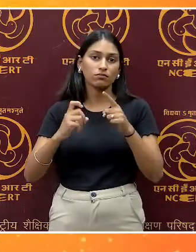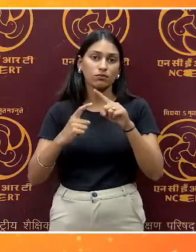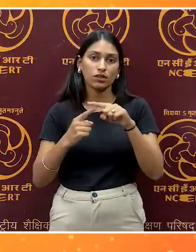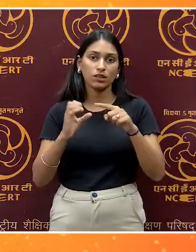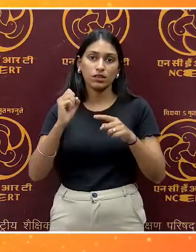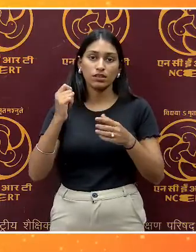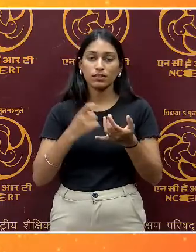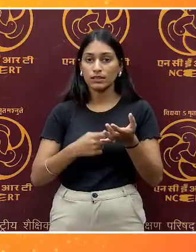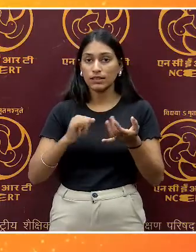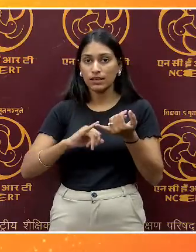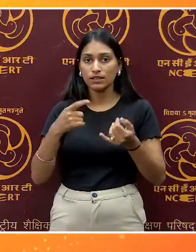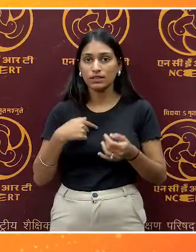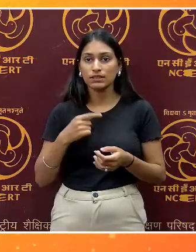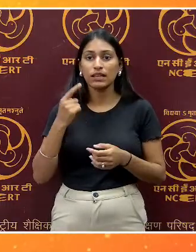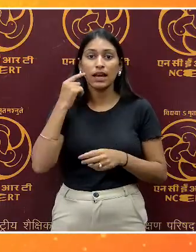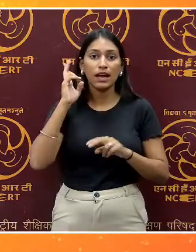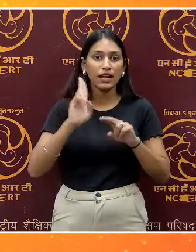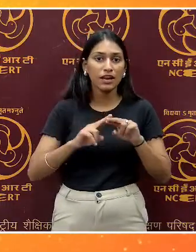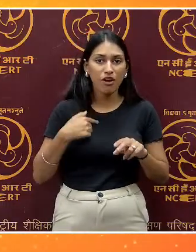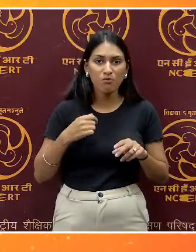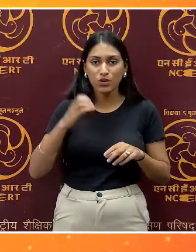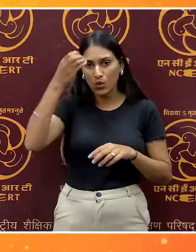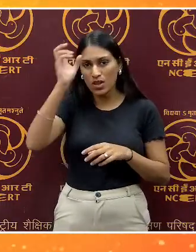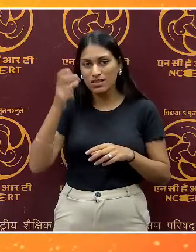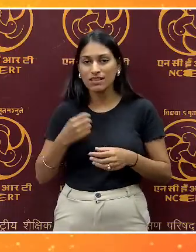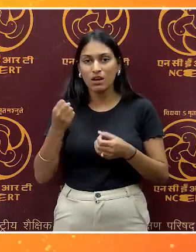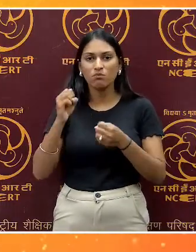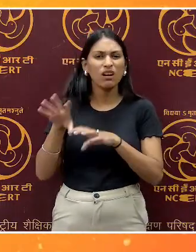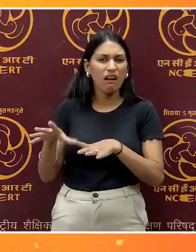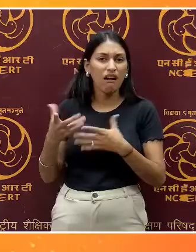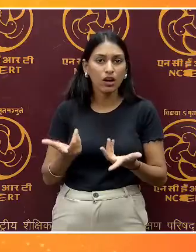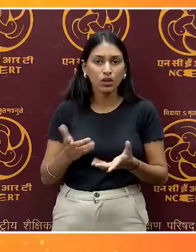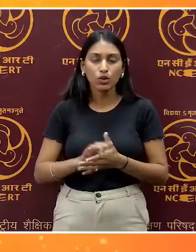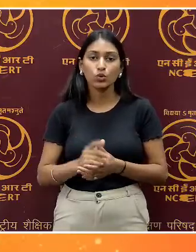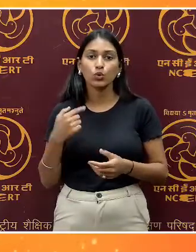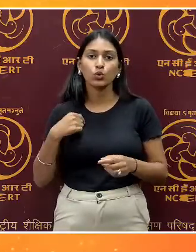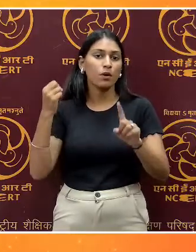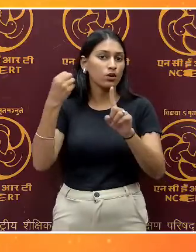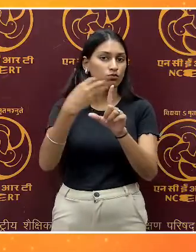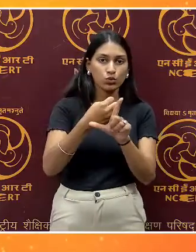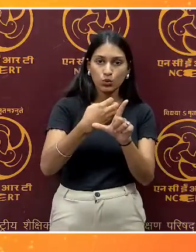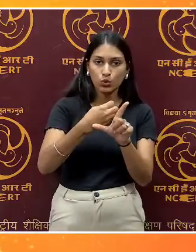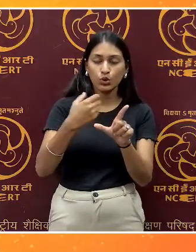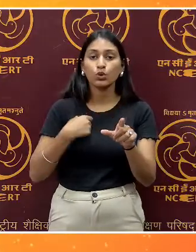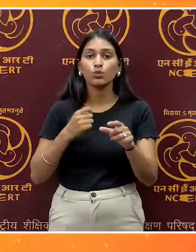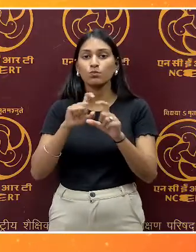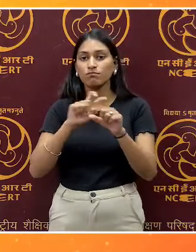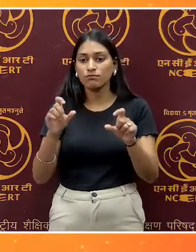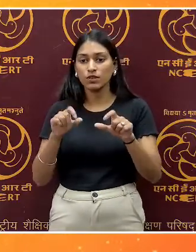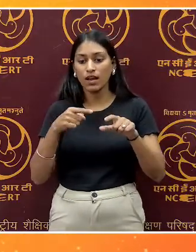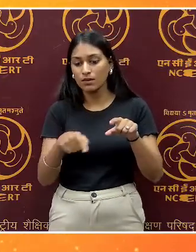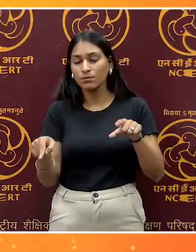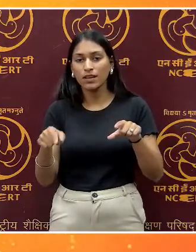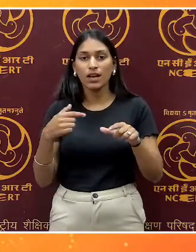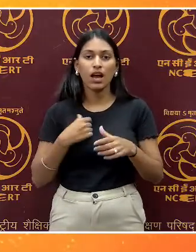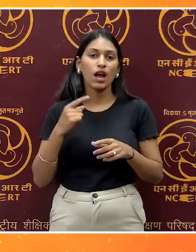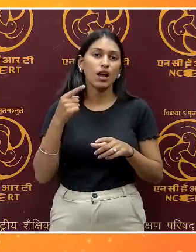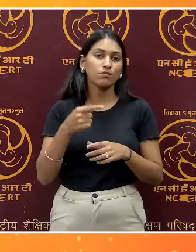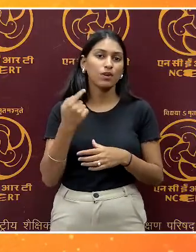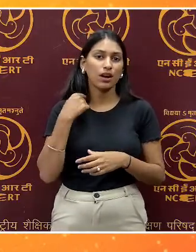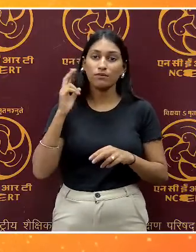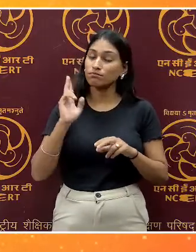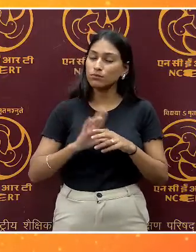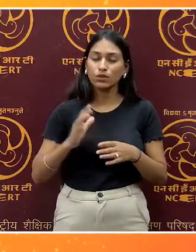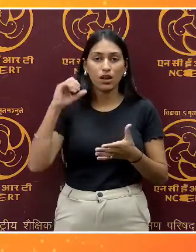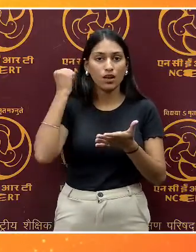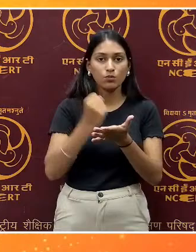अगर आपसे कुछ कोई कॉन्सेप्ट छूट गया है, do go back to our YouTube channel, revisit all those concepts and I am sure they are going